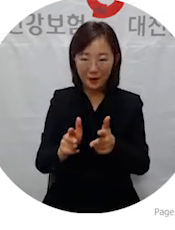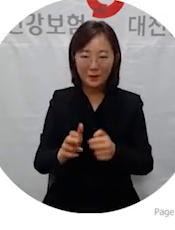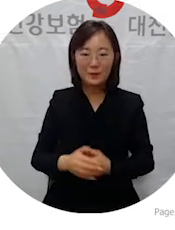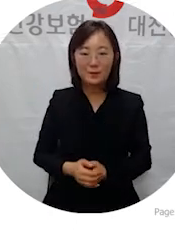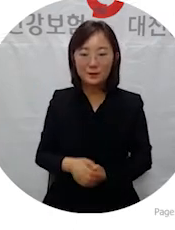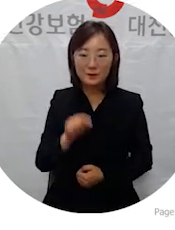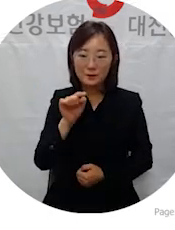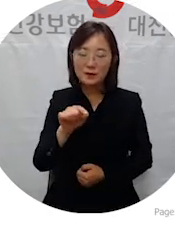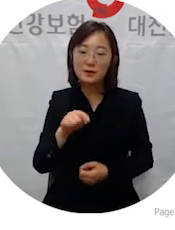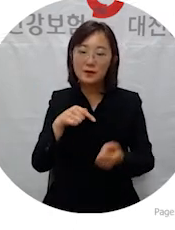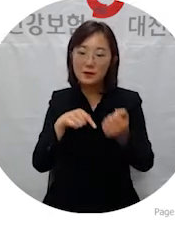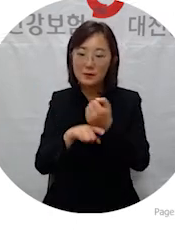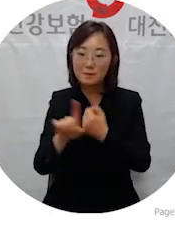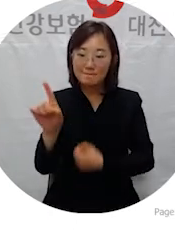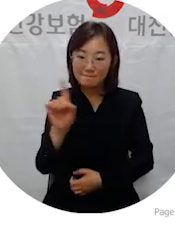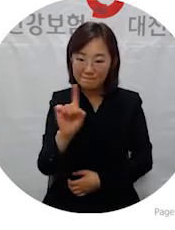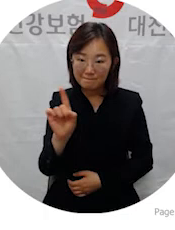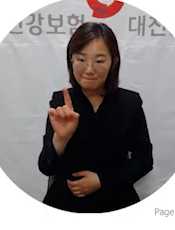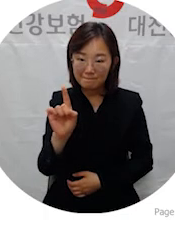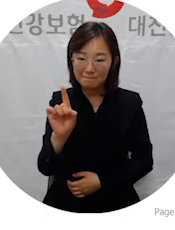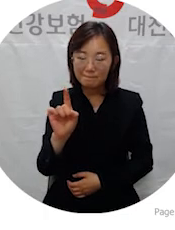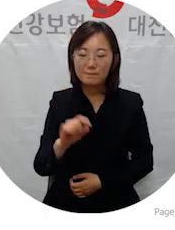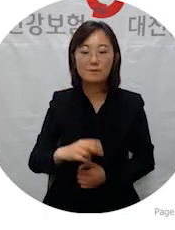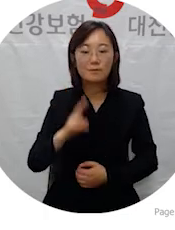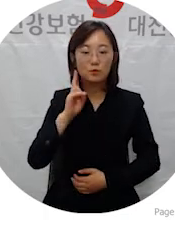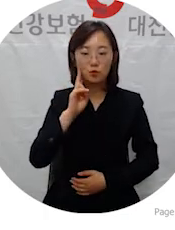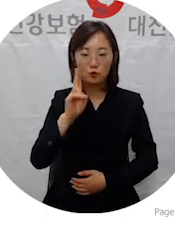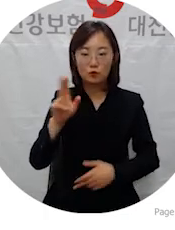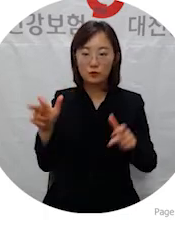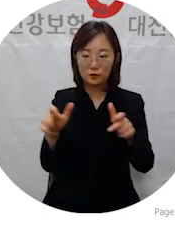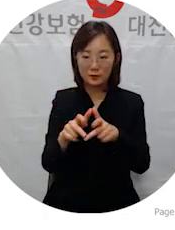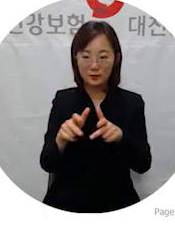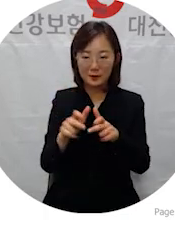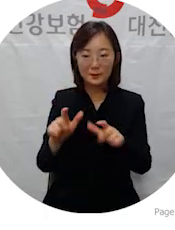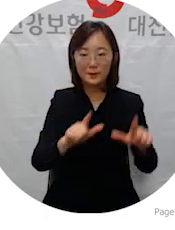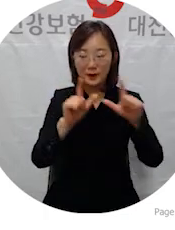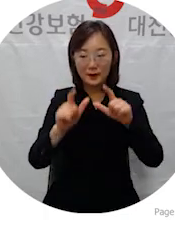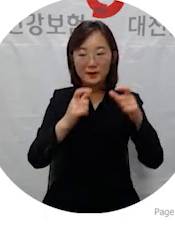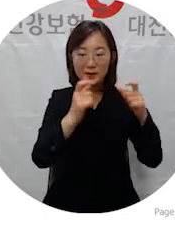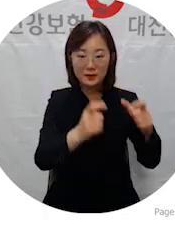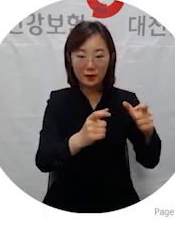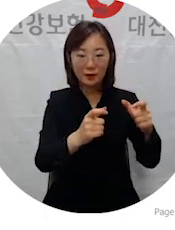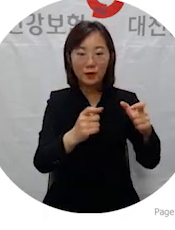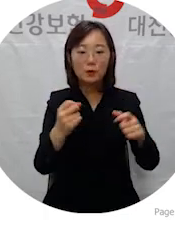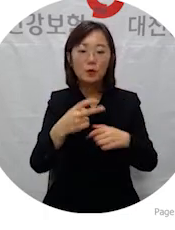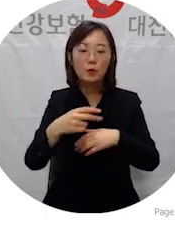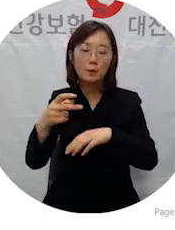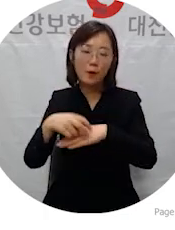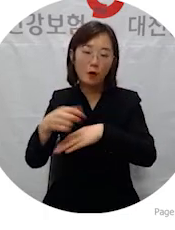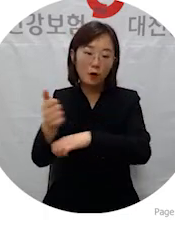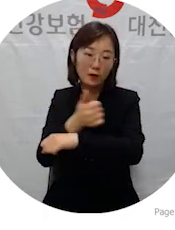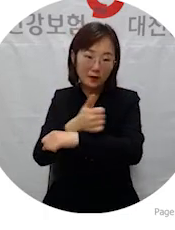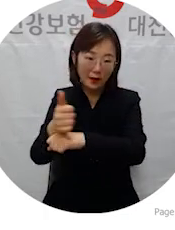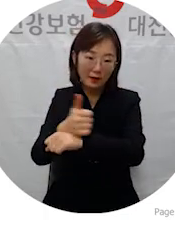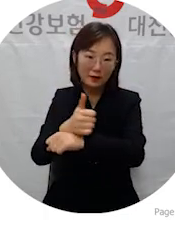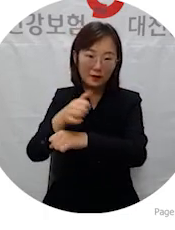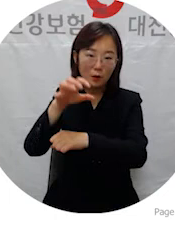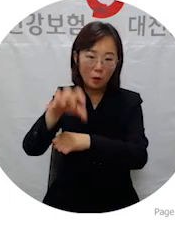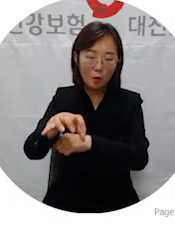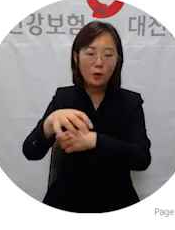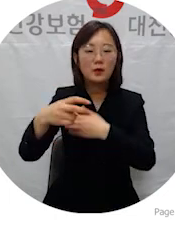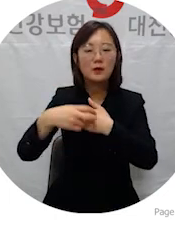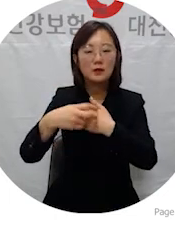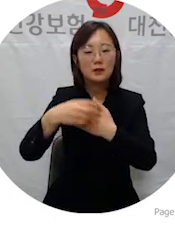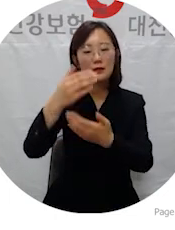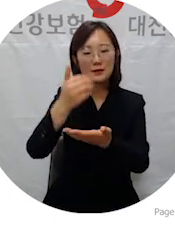시범 사업입니다. 장애인 건강주치의 시범 사업이란 중증 장애인이 거주지역